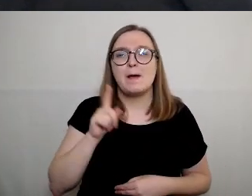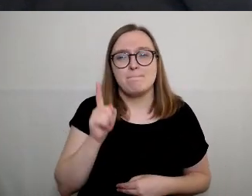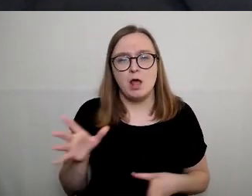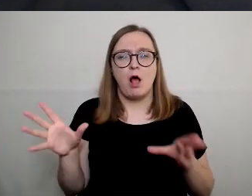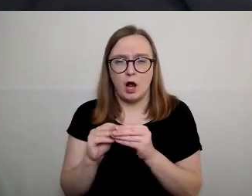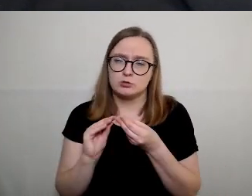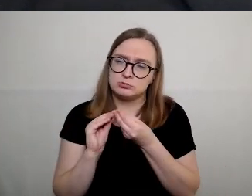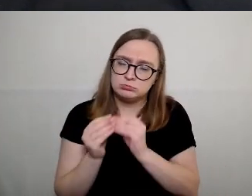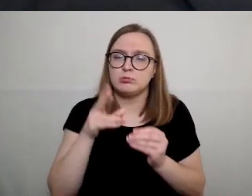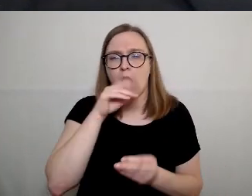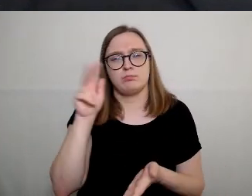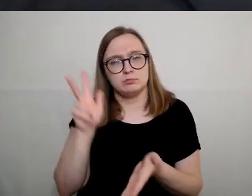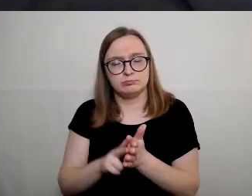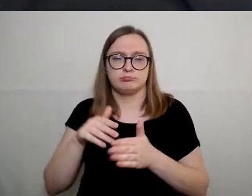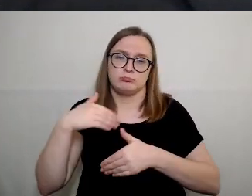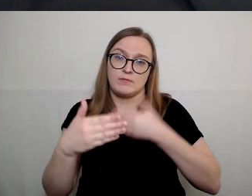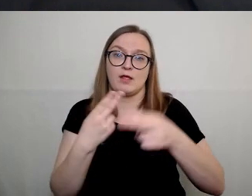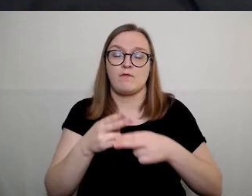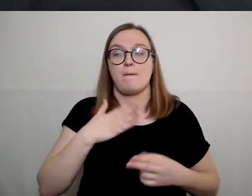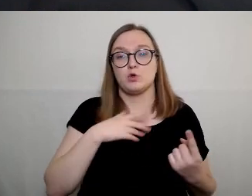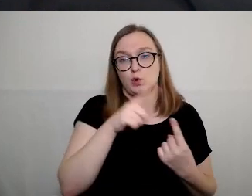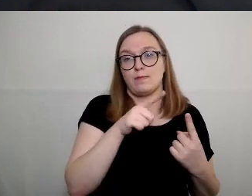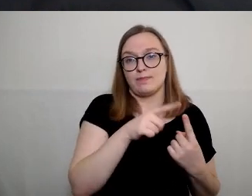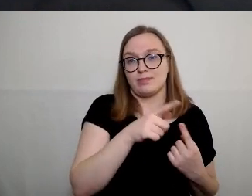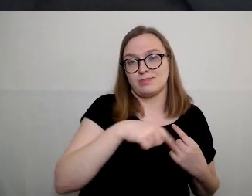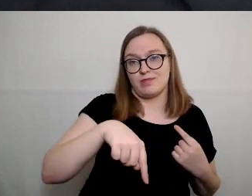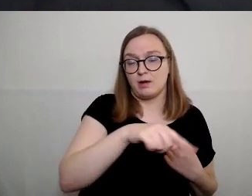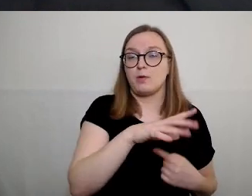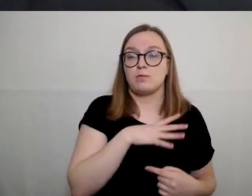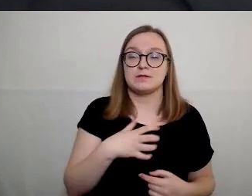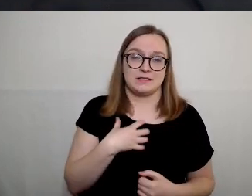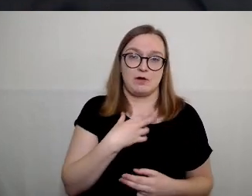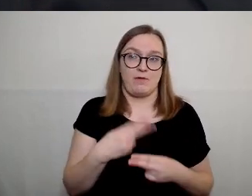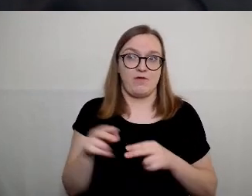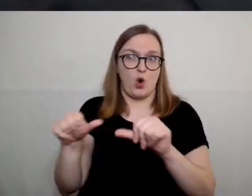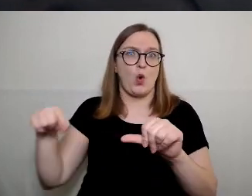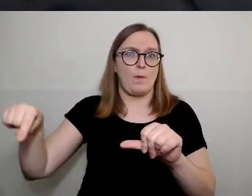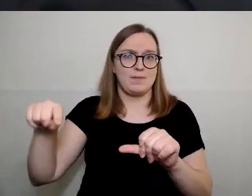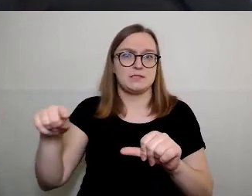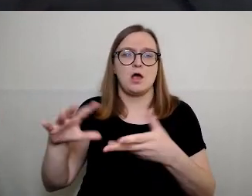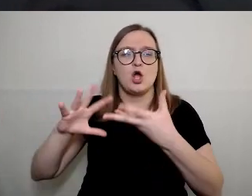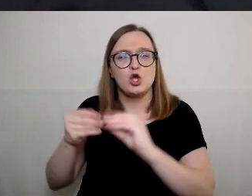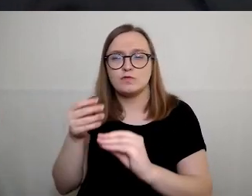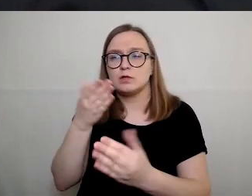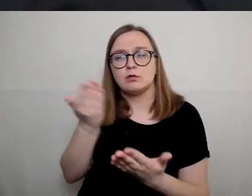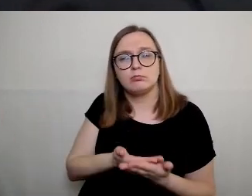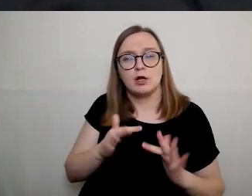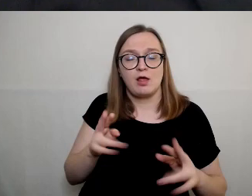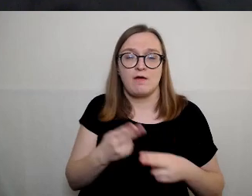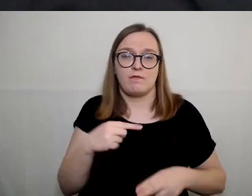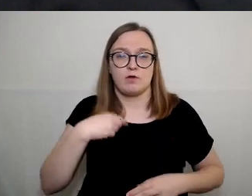priėmė ir mums kaip tarybai buvo svarbi šios komisijos išvados, todėl manyčiau,